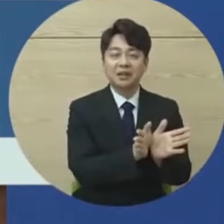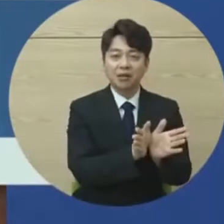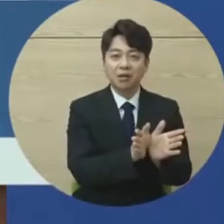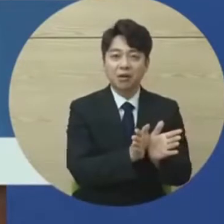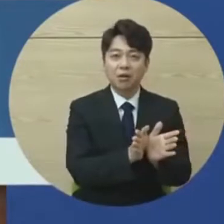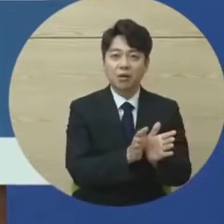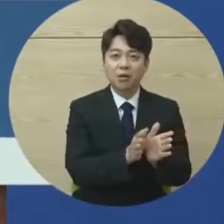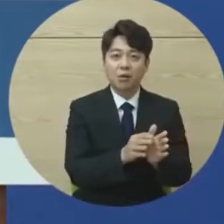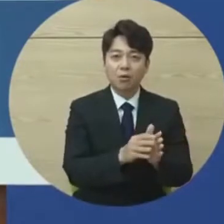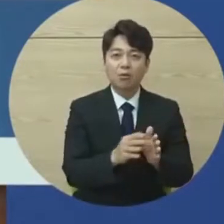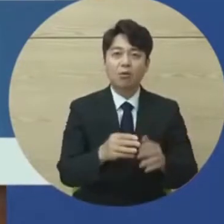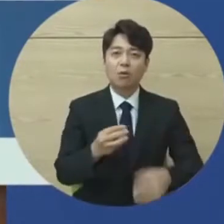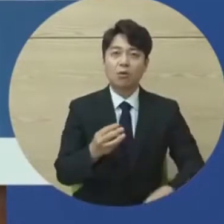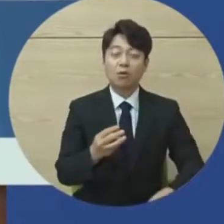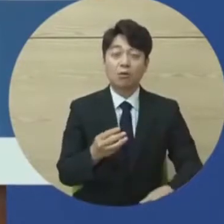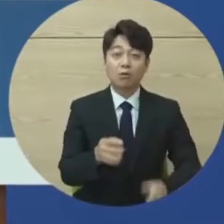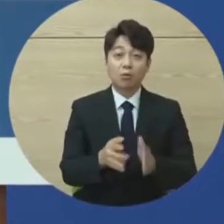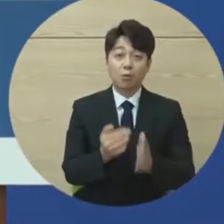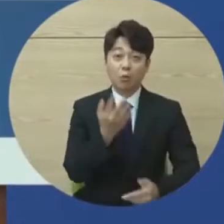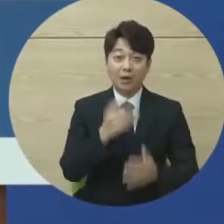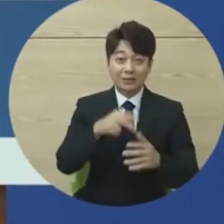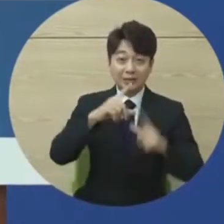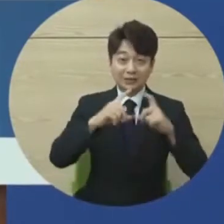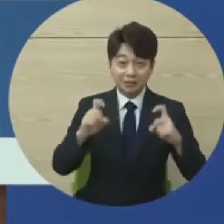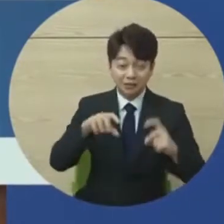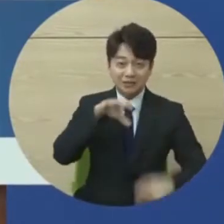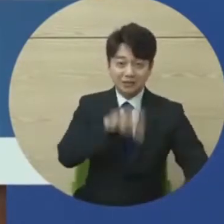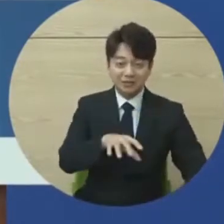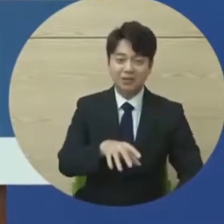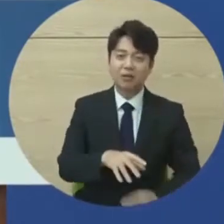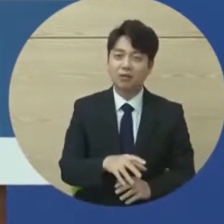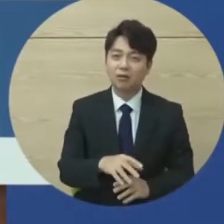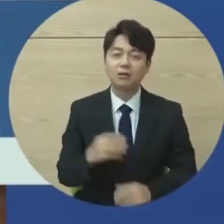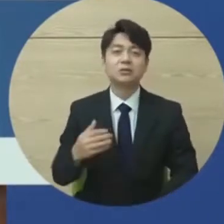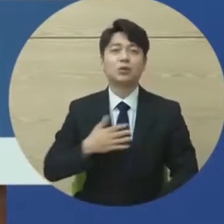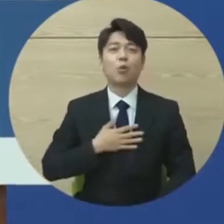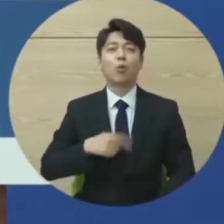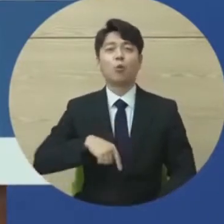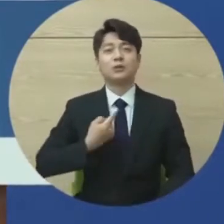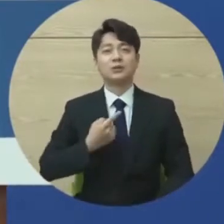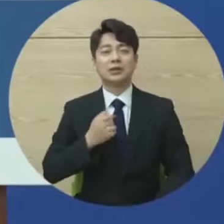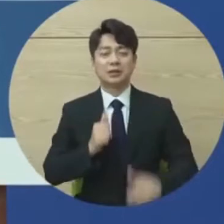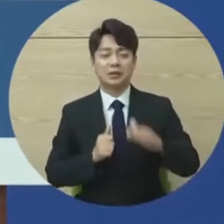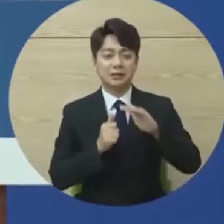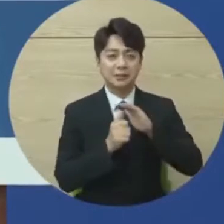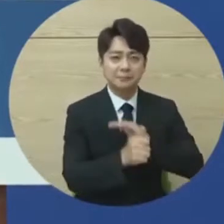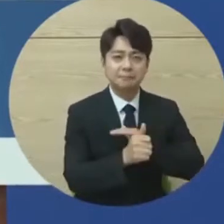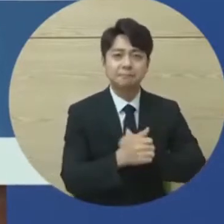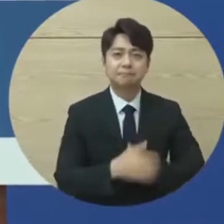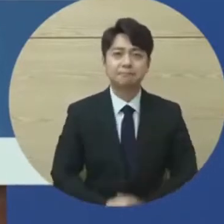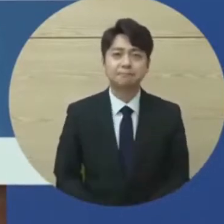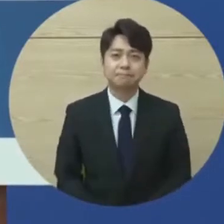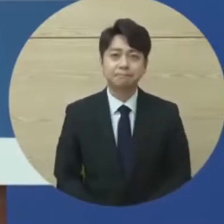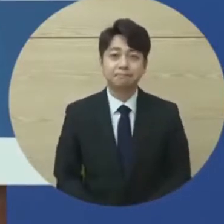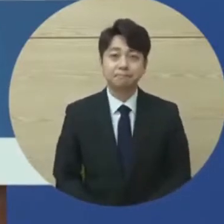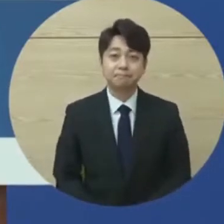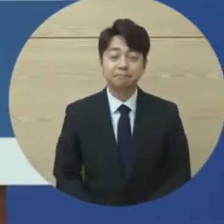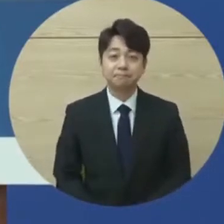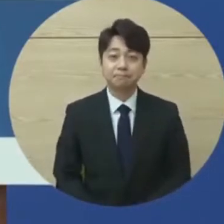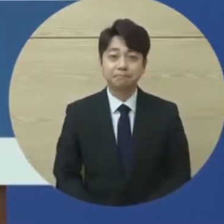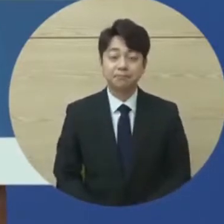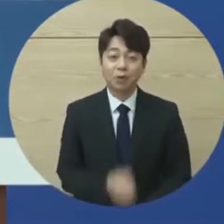화성시에 호를 단시 내려갔습니다. 당시 화성시의 제